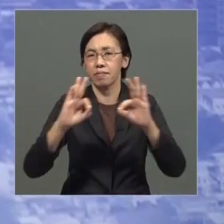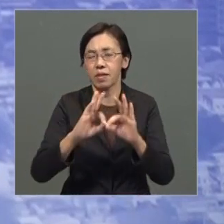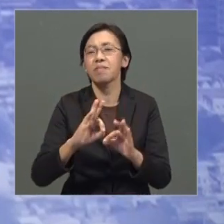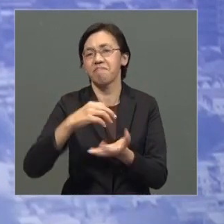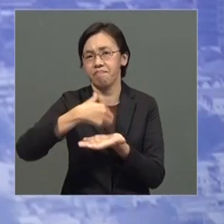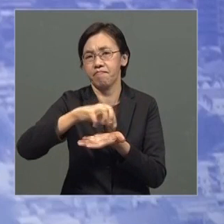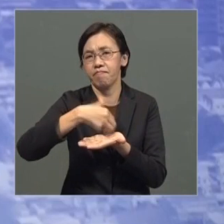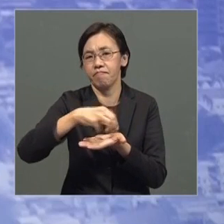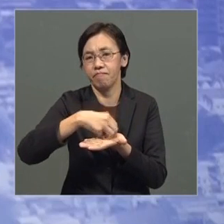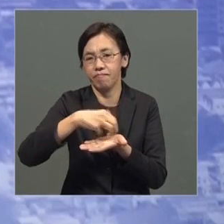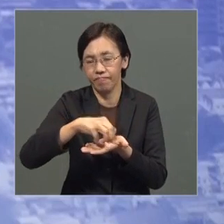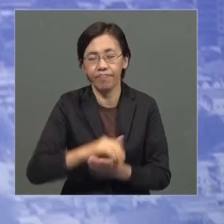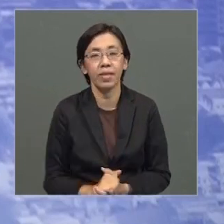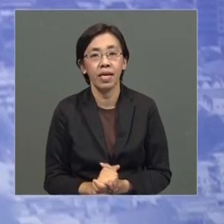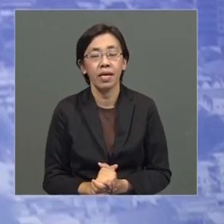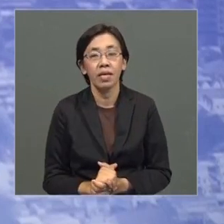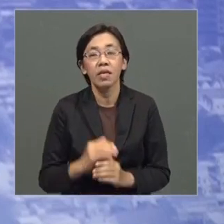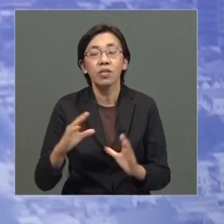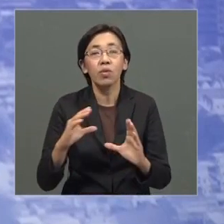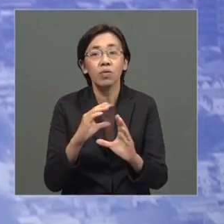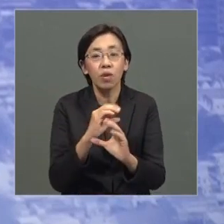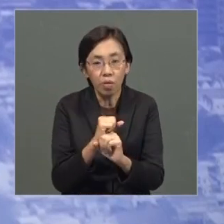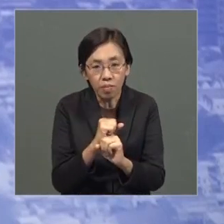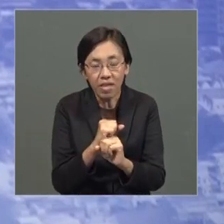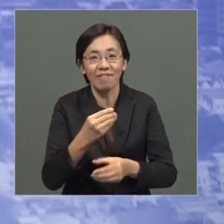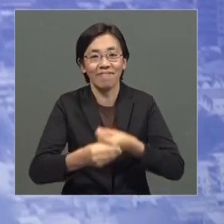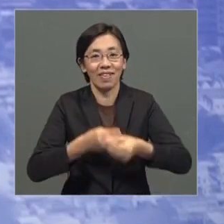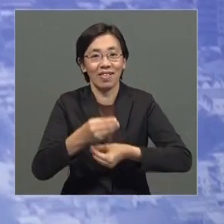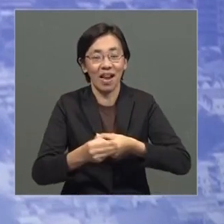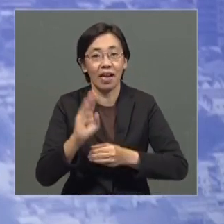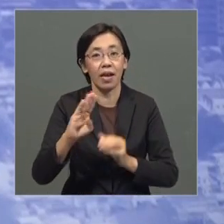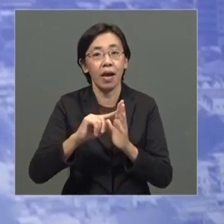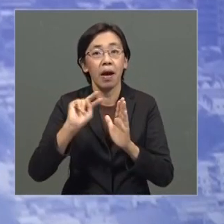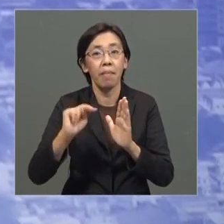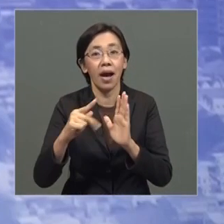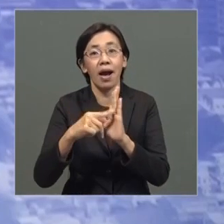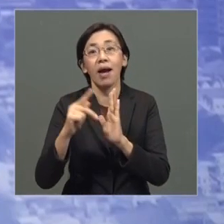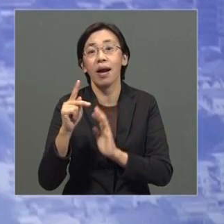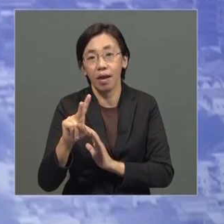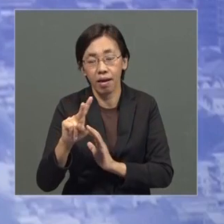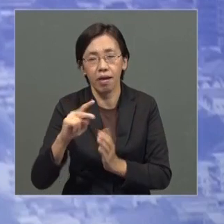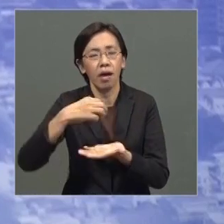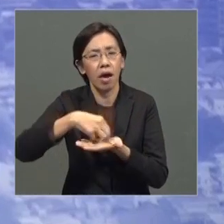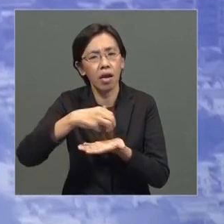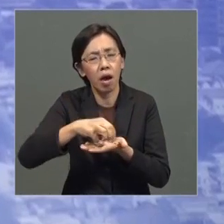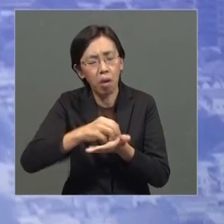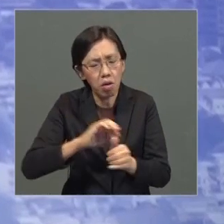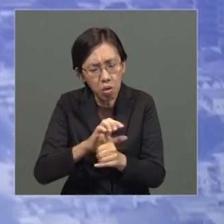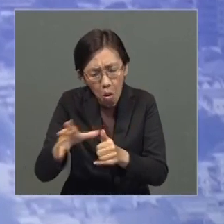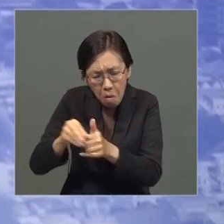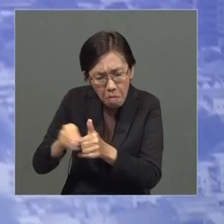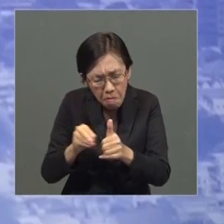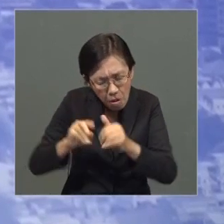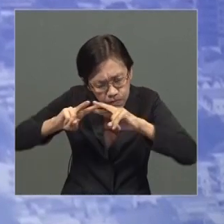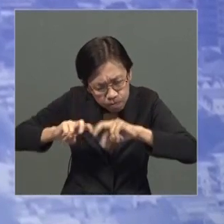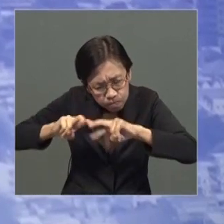นอกเหนือไปจากการติดตามรายงานของตลาดสดที่บางแคนะคะที่เรายังคงต้องนำเสนอเรื่องราวรายละเอียดการวิเคราะห์